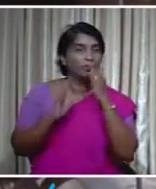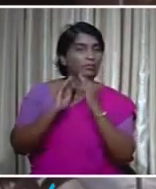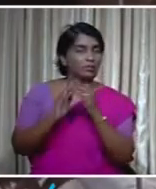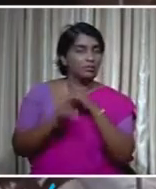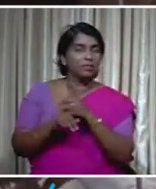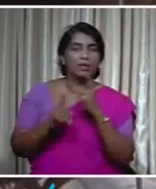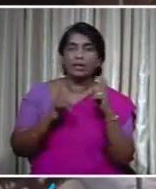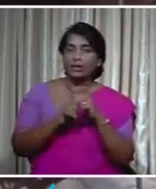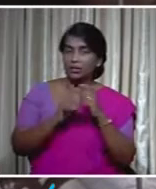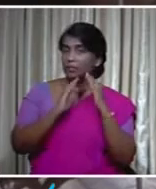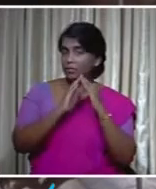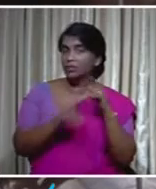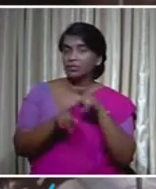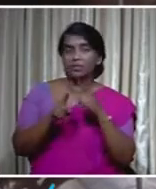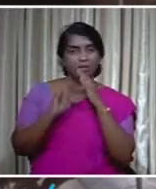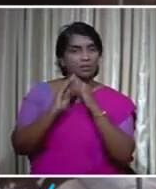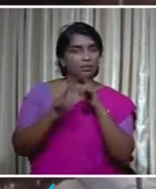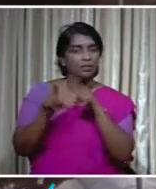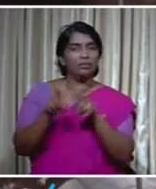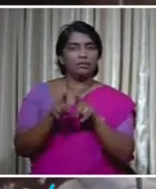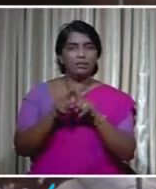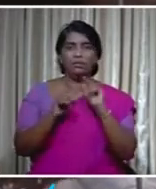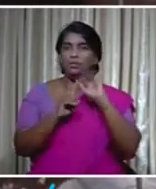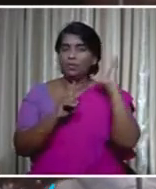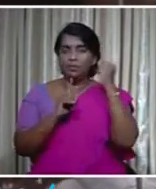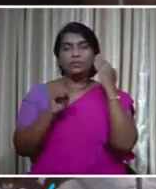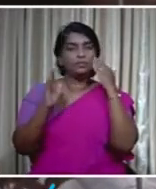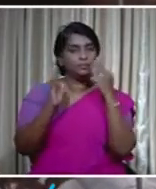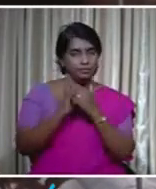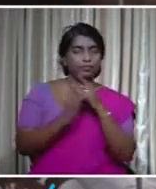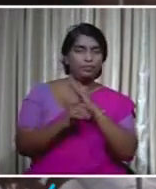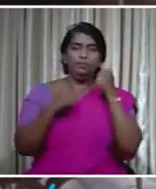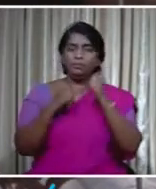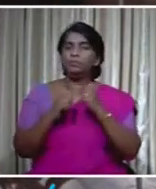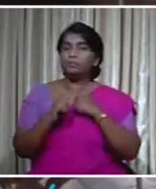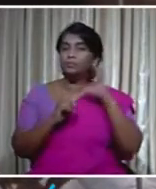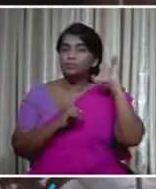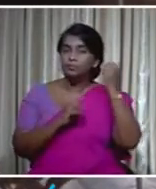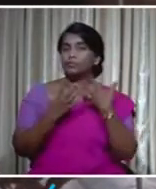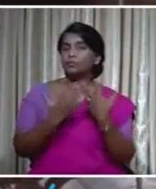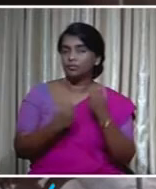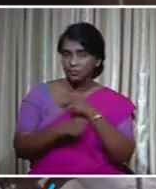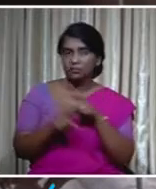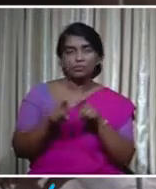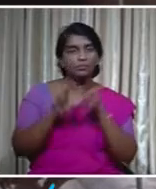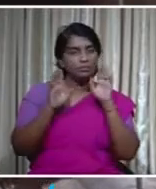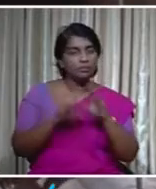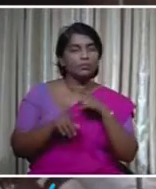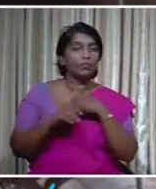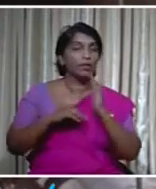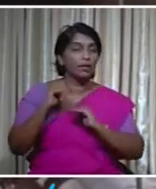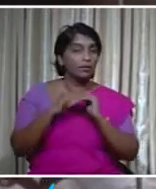இருக்கிற பாடசாலையின் பெறுபவர்களை நீங்கள் பாருங்கள். இது கடமை நிறைவேற்றும் அதிபர்களால் நடத்தப்படுகின்ற பெரும்பாலான பாடசாலைகள். ஆகவே